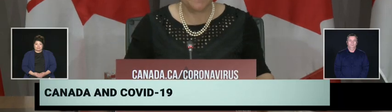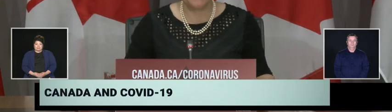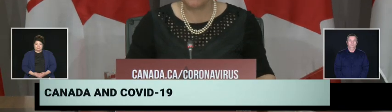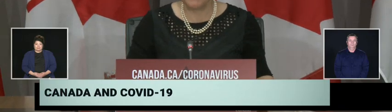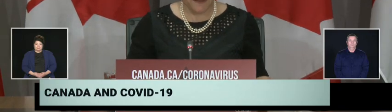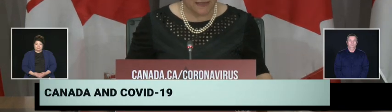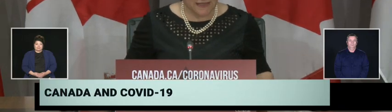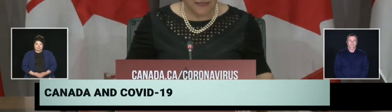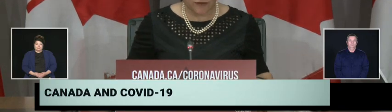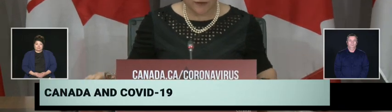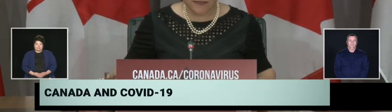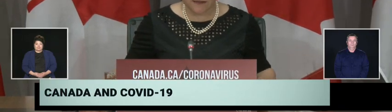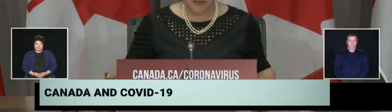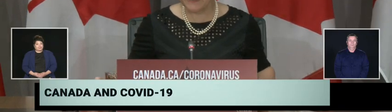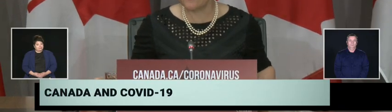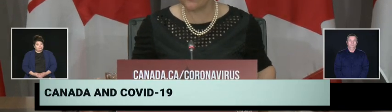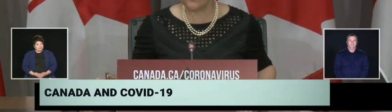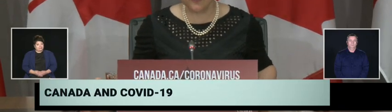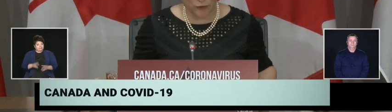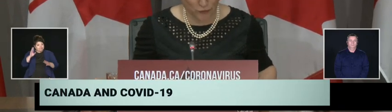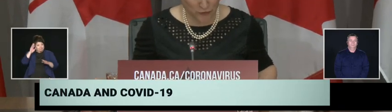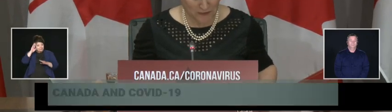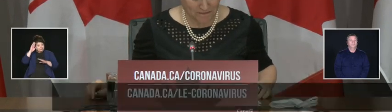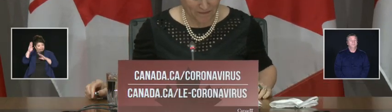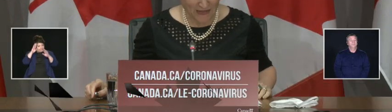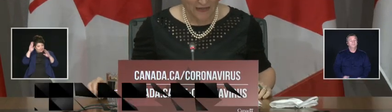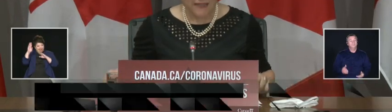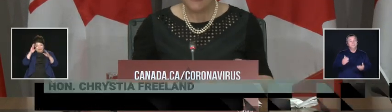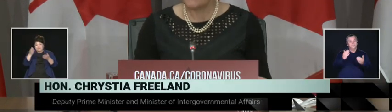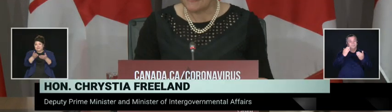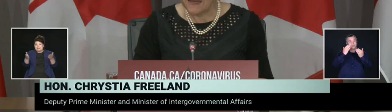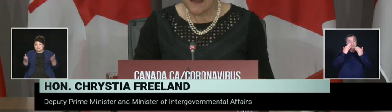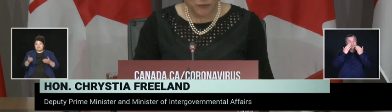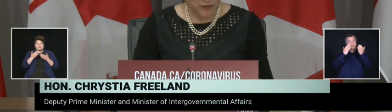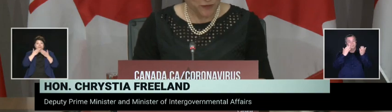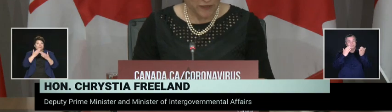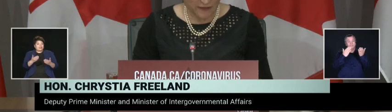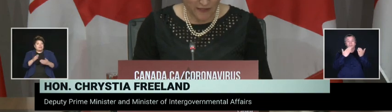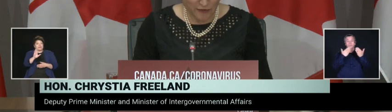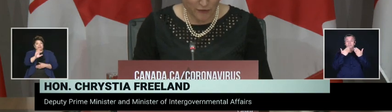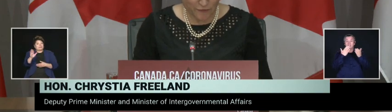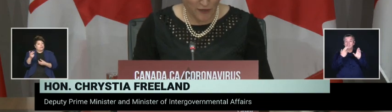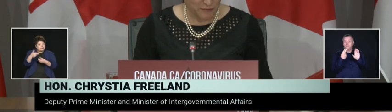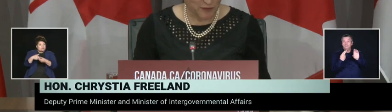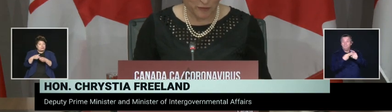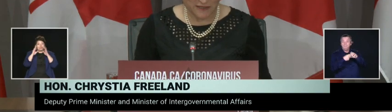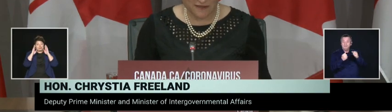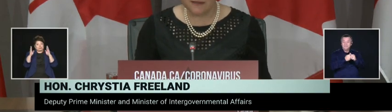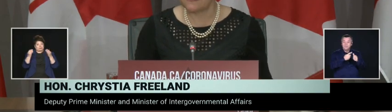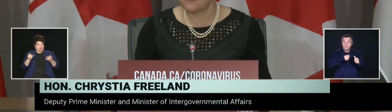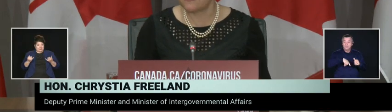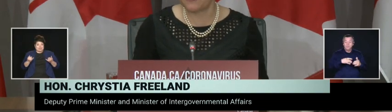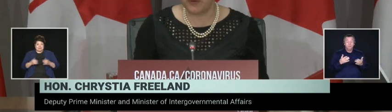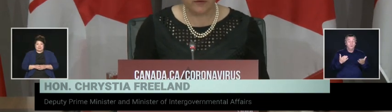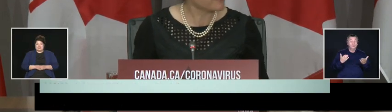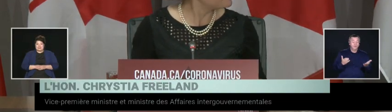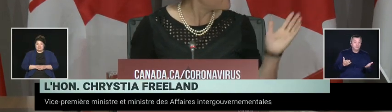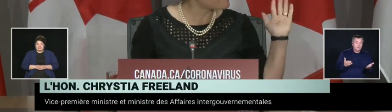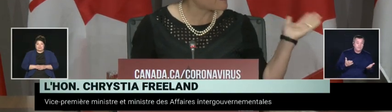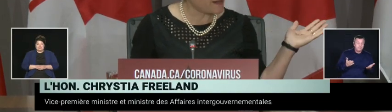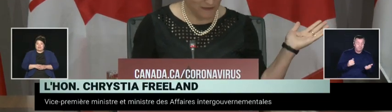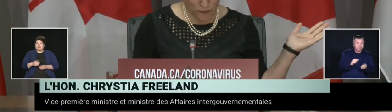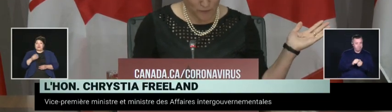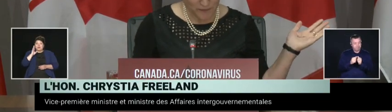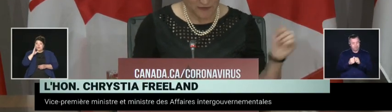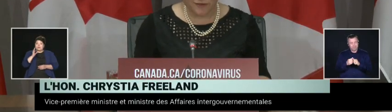Bonjour et merci de vous être joint à nous aujourd'hui. Today, we will hear from le ministre des Transports,